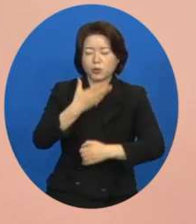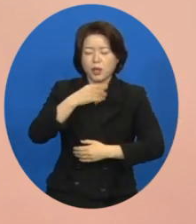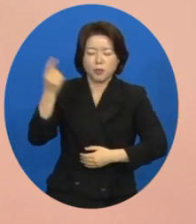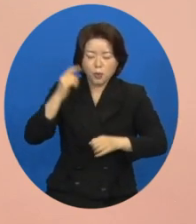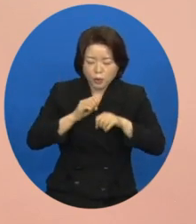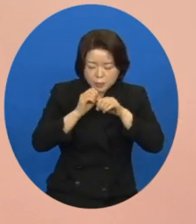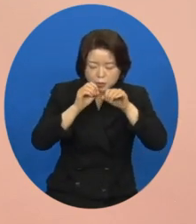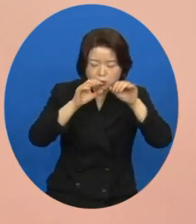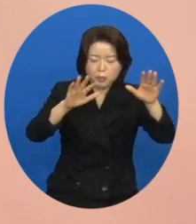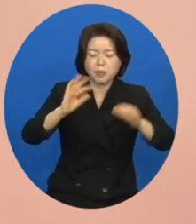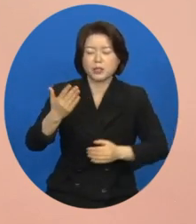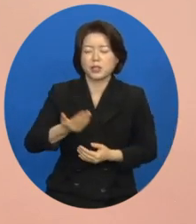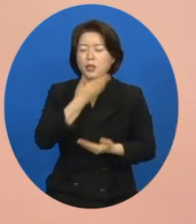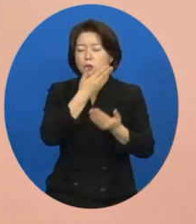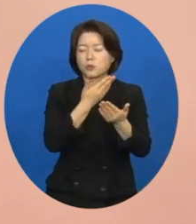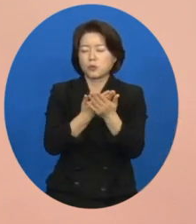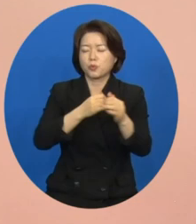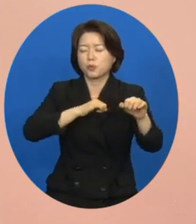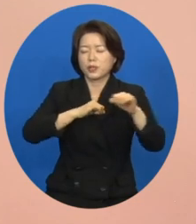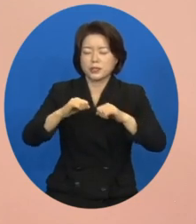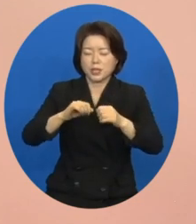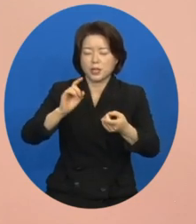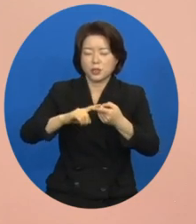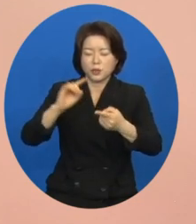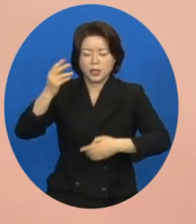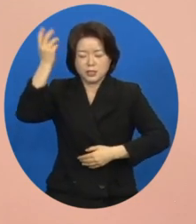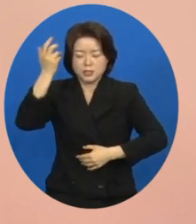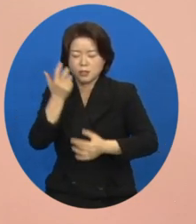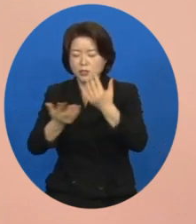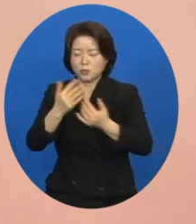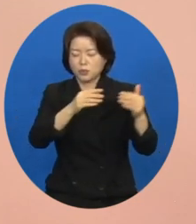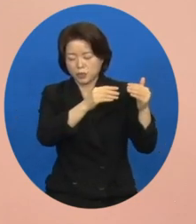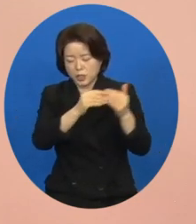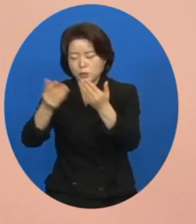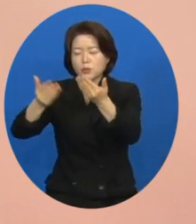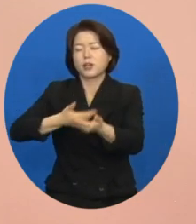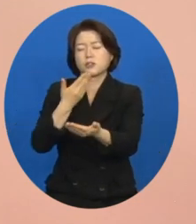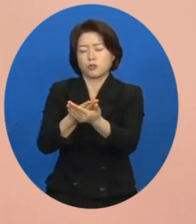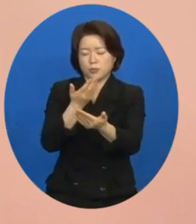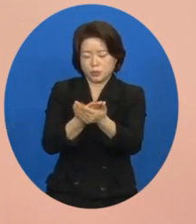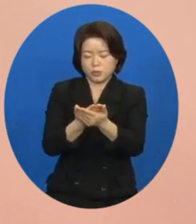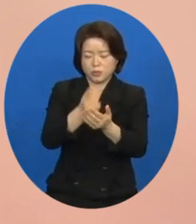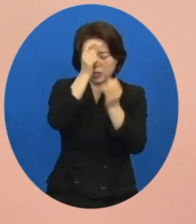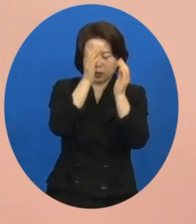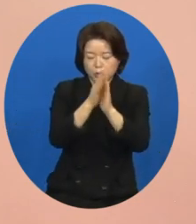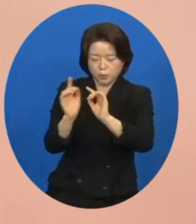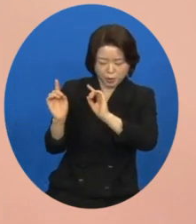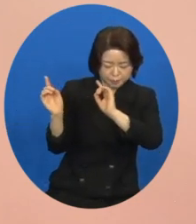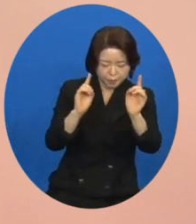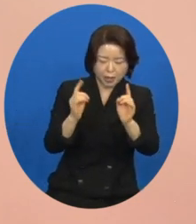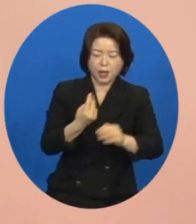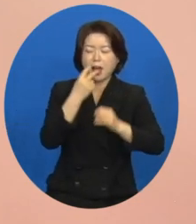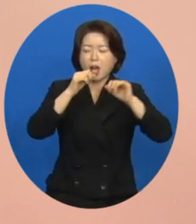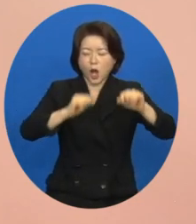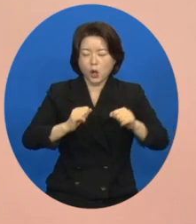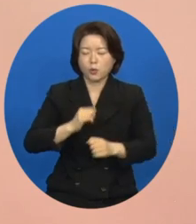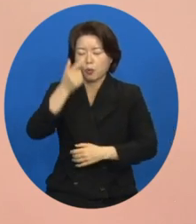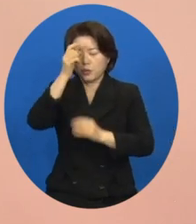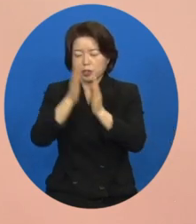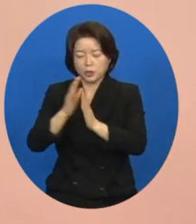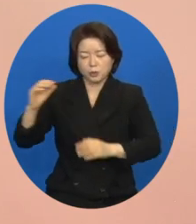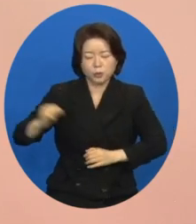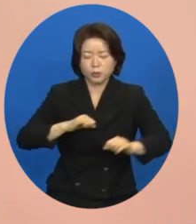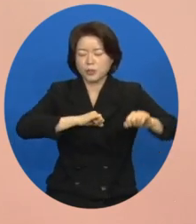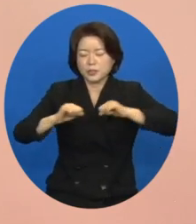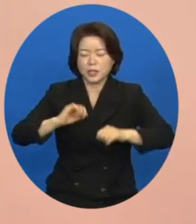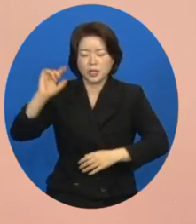전파될 수 있도록 귀한 사역에 성령의 불로 인도하여 주시옵소서. 기도가 살아있고 기도로 사역하는 김다희